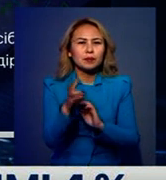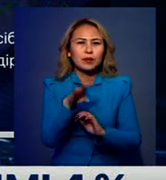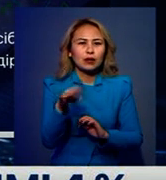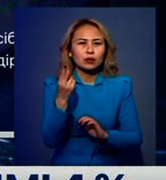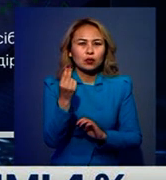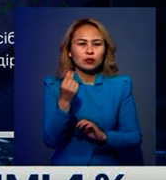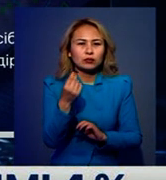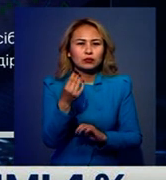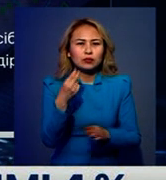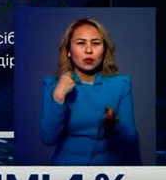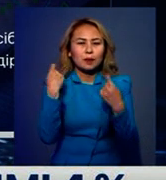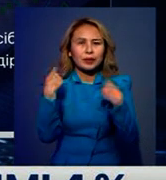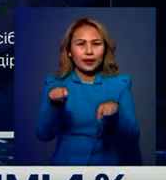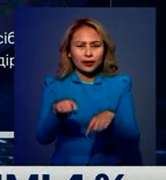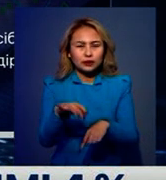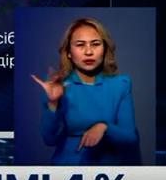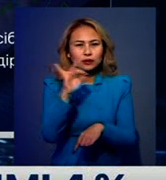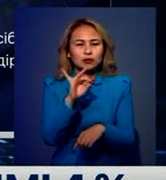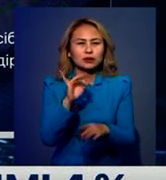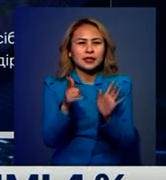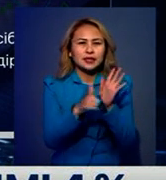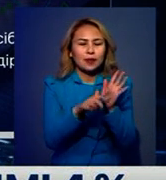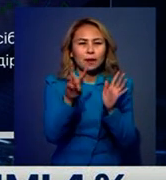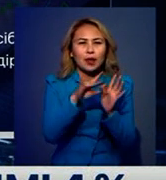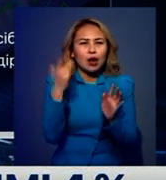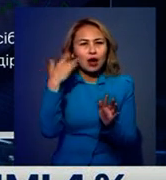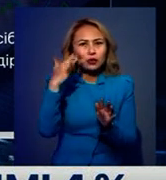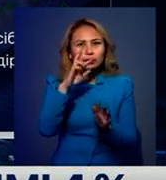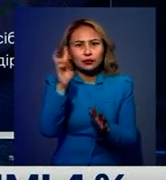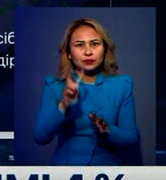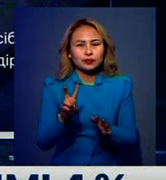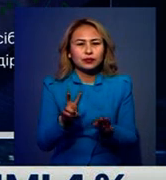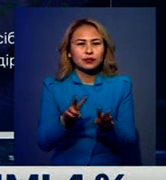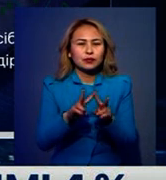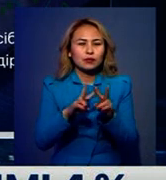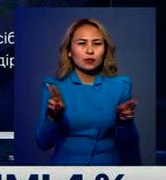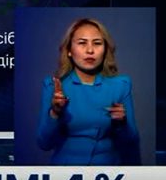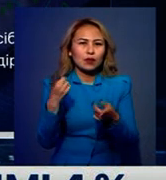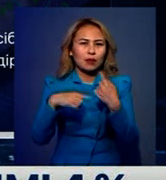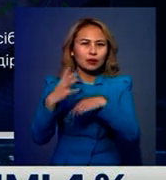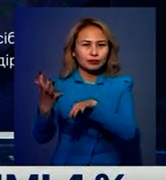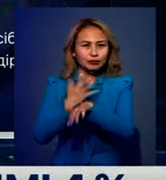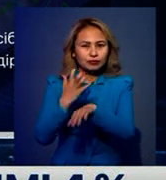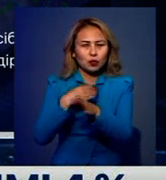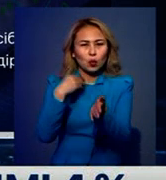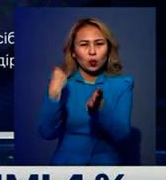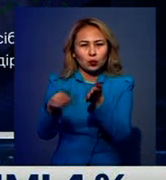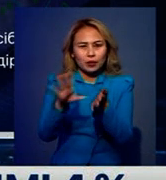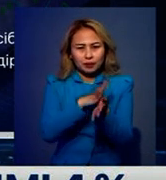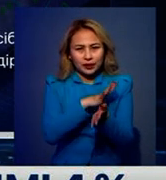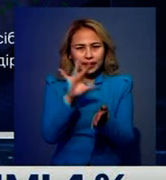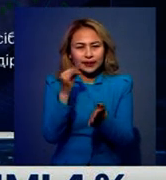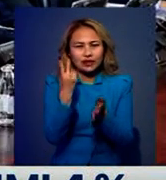13,3 миллиард доллардың тауарын сатты. Сонымен қатар 7 миллиард ақш долларына тең тауар импорттады. Айта кету керек, есепті